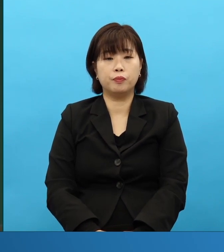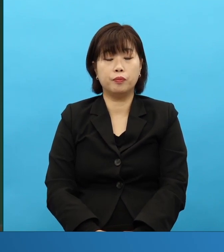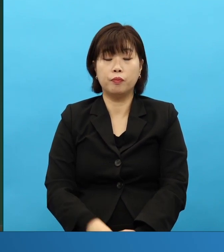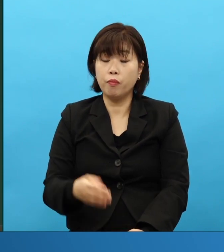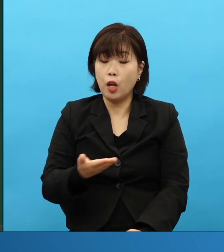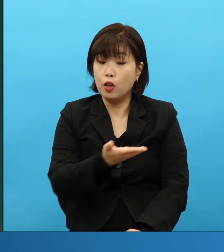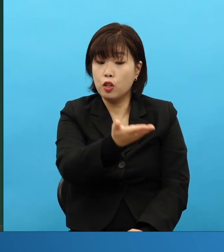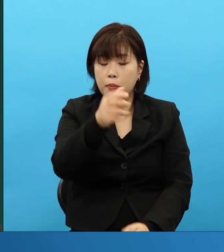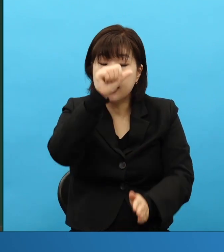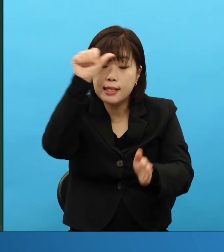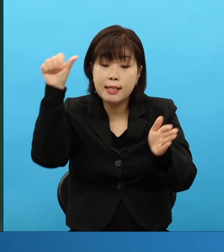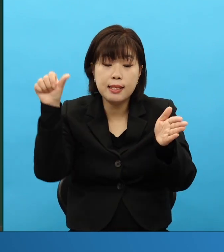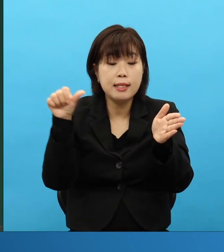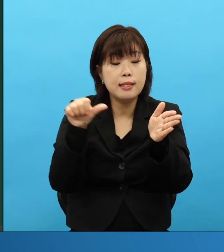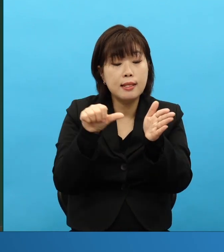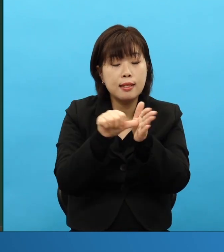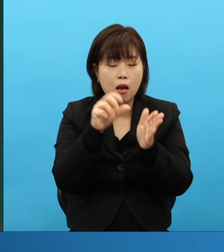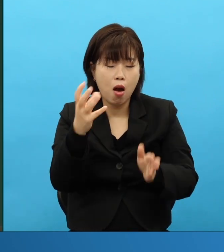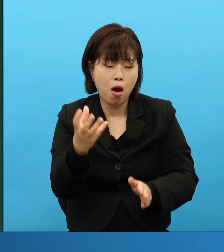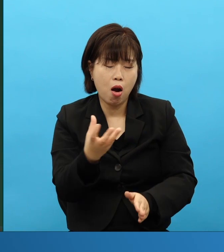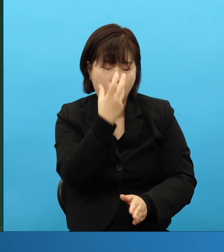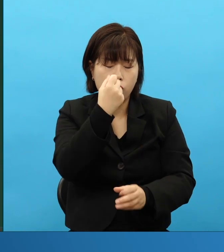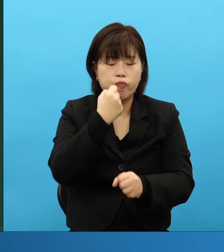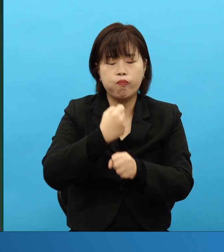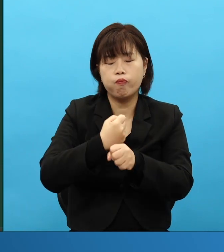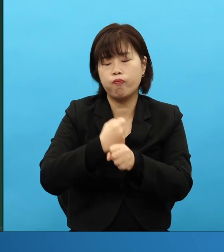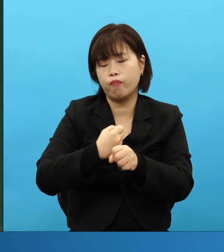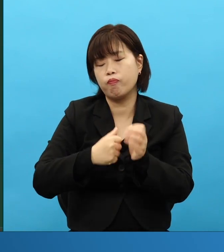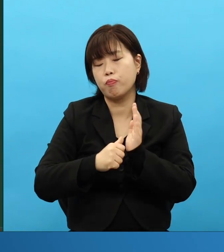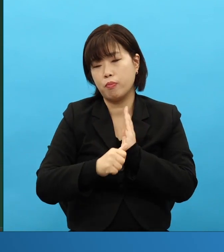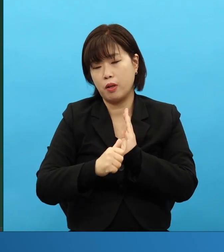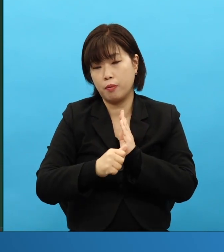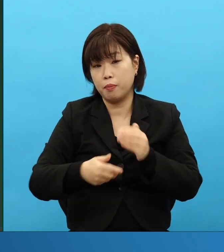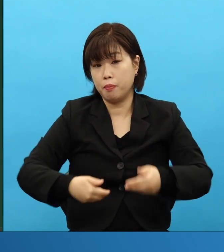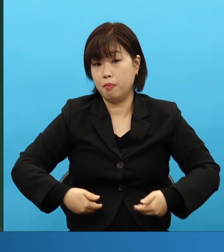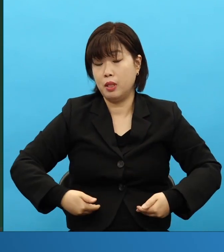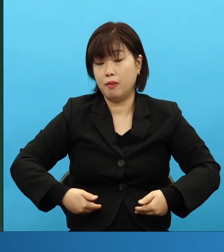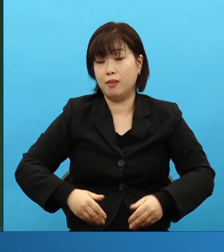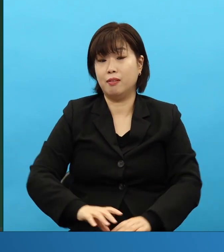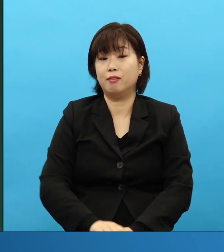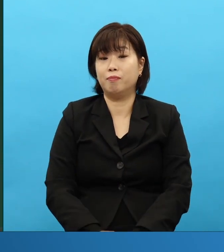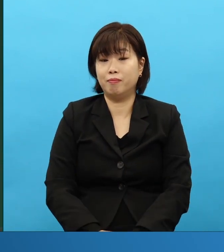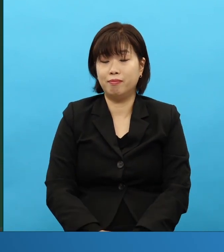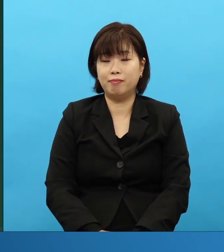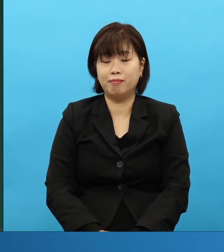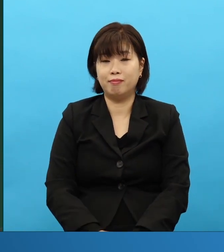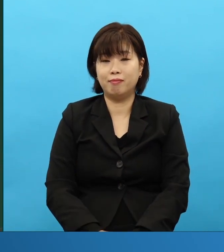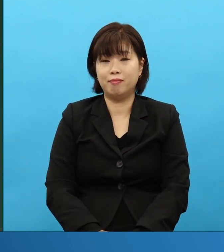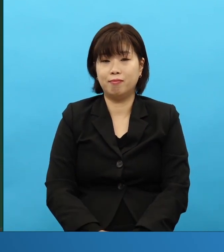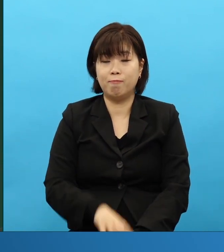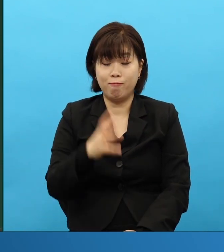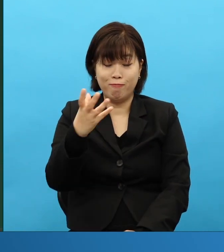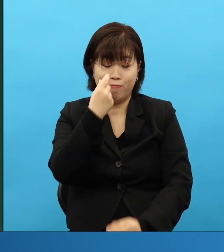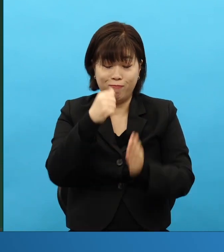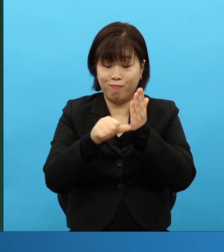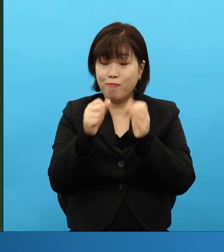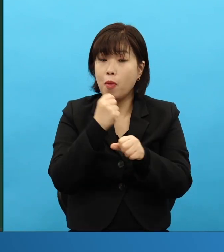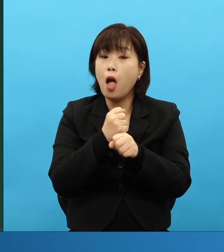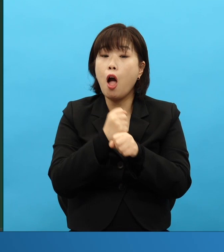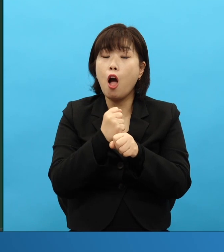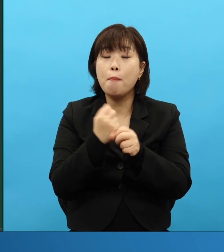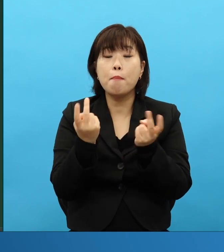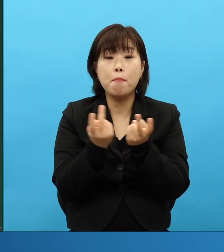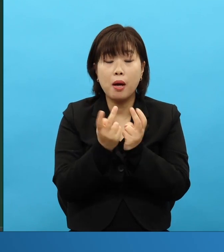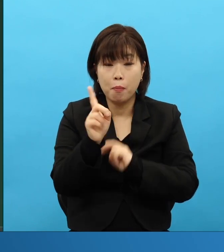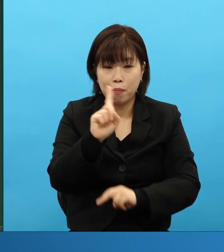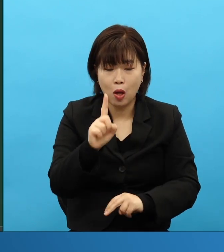kind of masterpiece must you turn this into? 기도로 만드는 겁니다. You make it through prayer. 그러면서 계속 지금부터 이거 하는 거예요. And